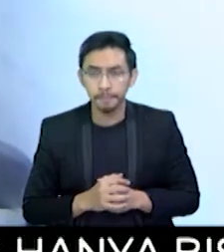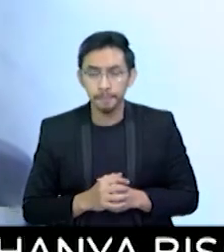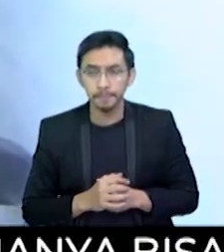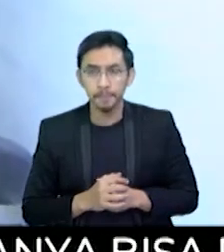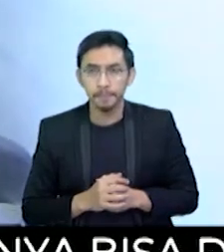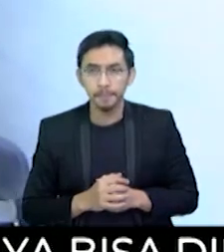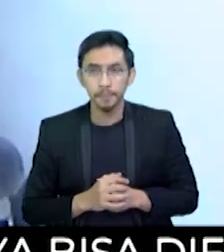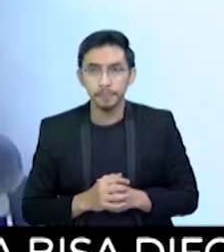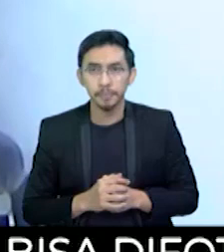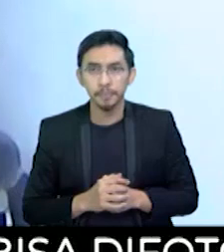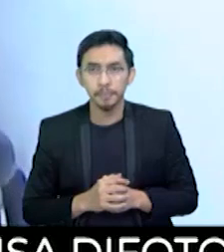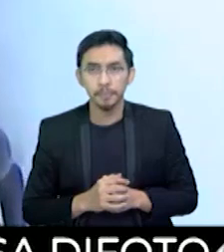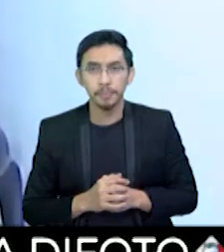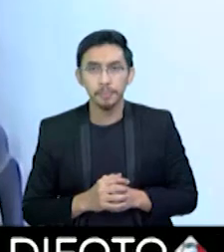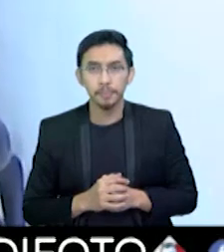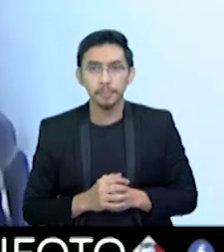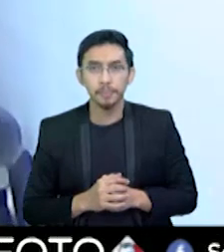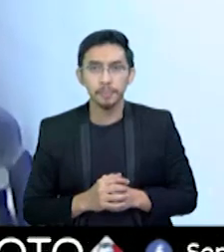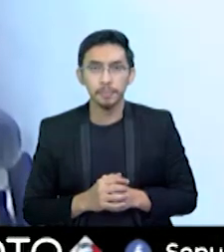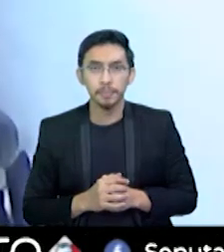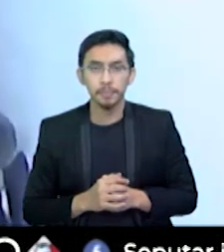Karena saya...